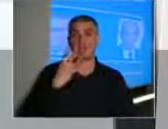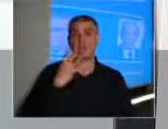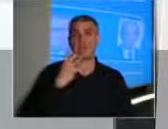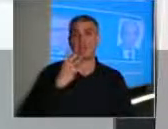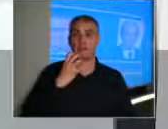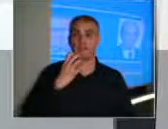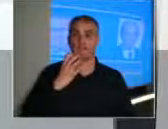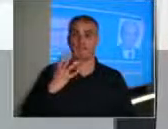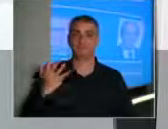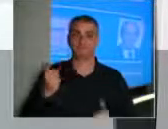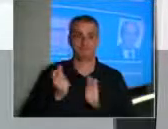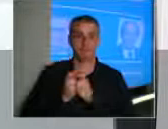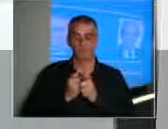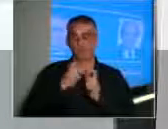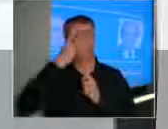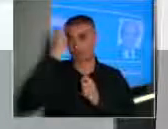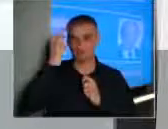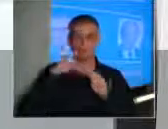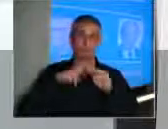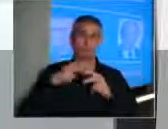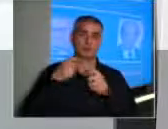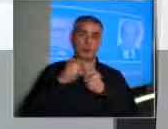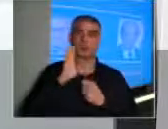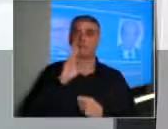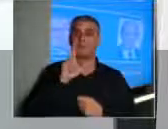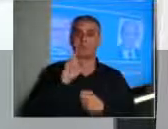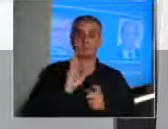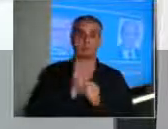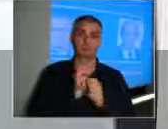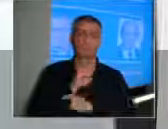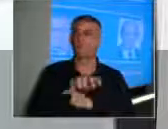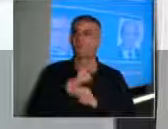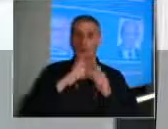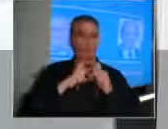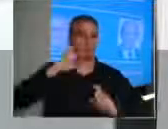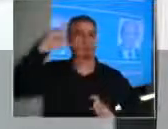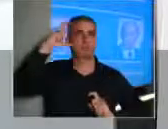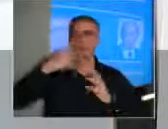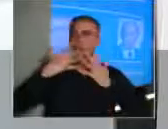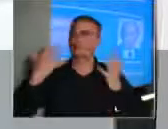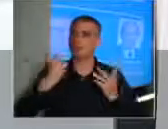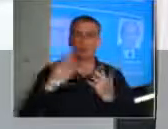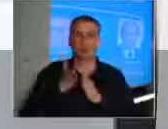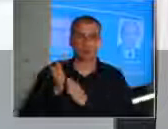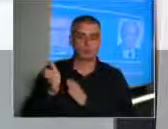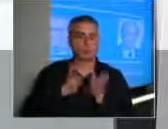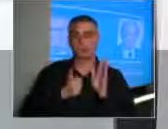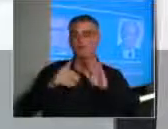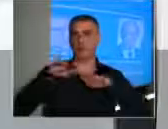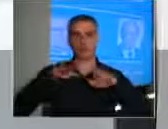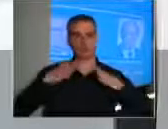40, והמפלגות הערביות היתר תלויים בלד עוברים או לא. הפער הוא ענק, אין שום נתיב לראשות